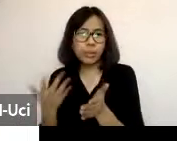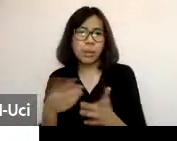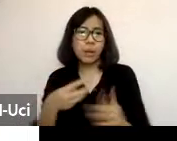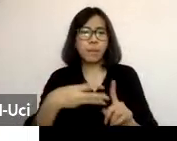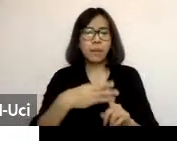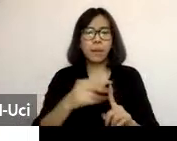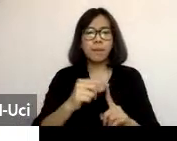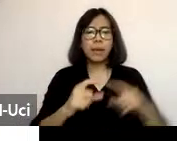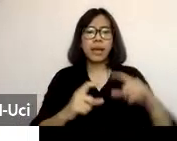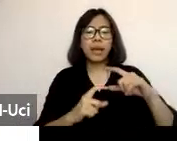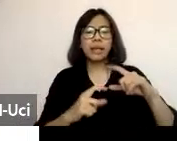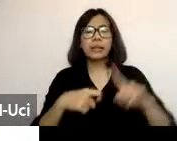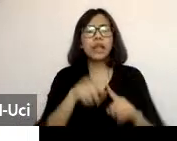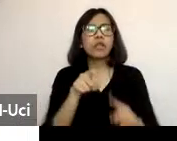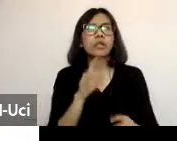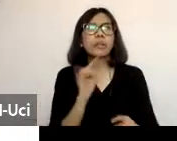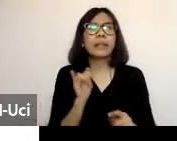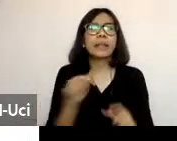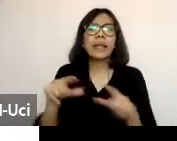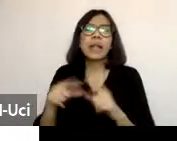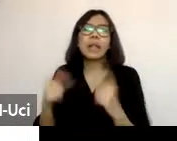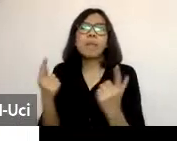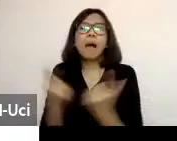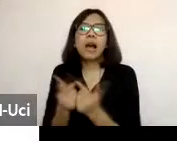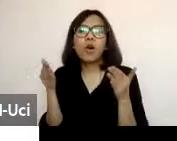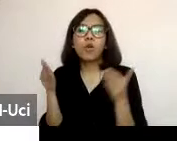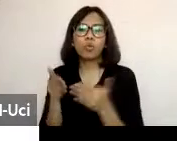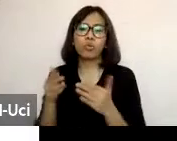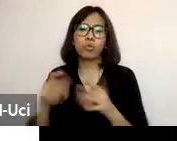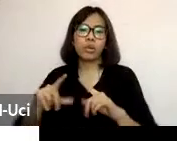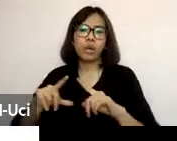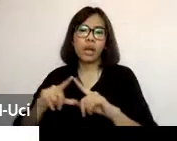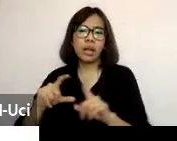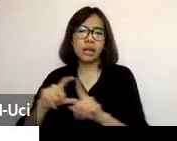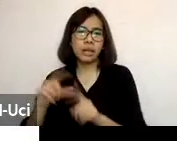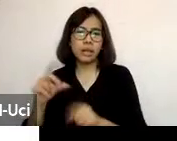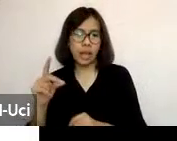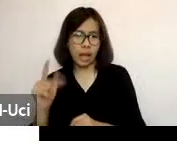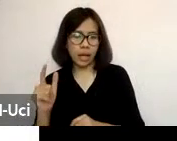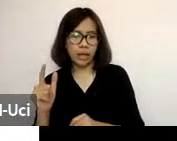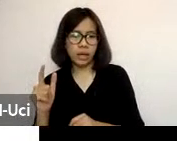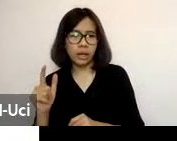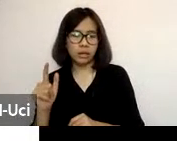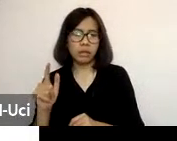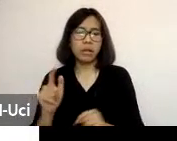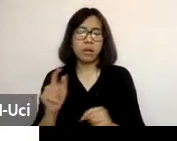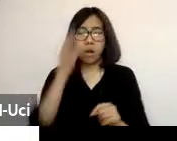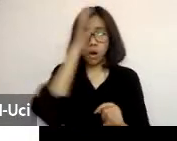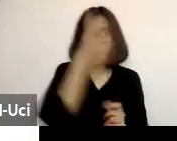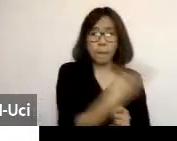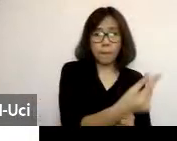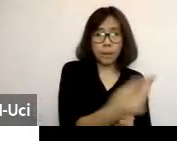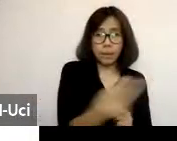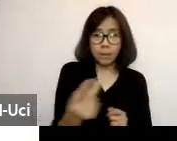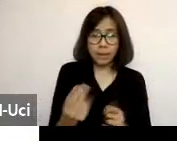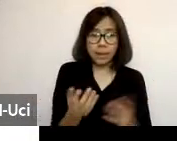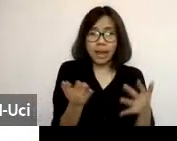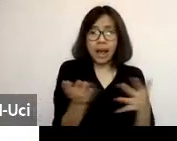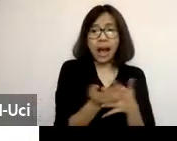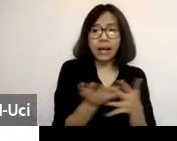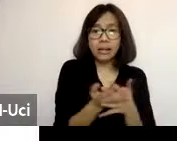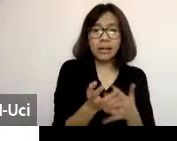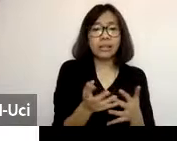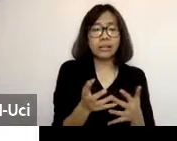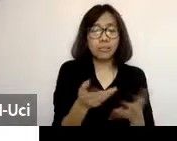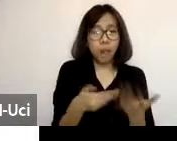adalah wujud ATR yang harus kita katakan dengan jelas belum optimal untuk diakses konsumen maupun belum optimal